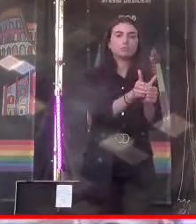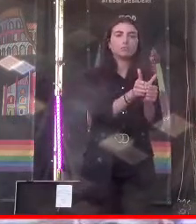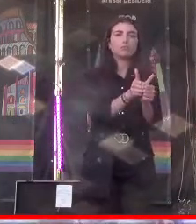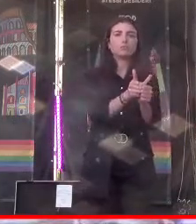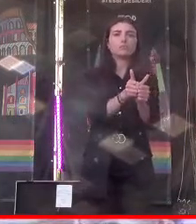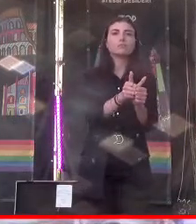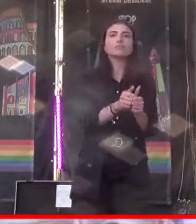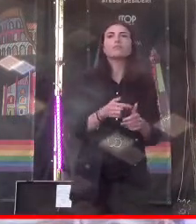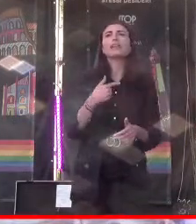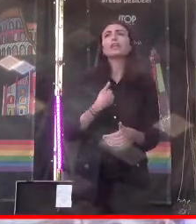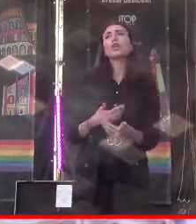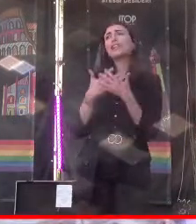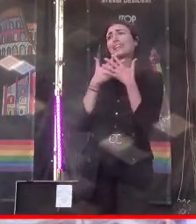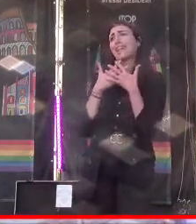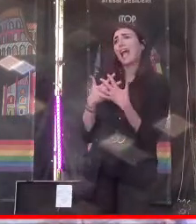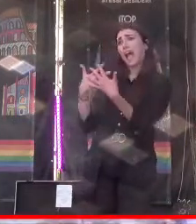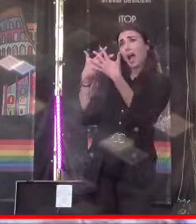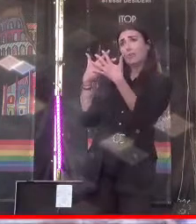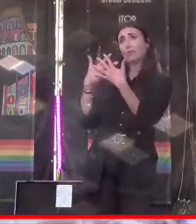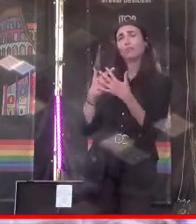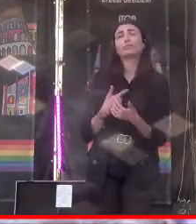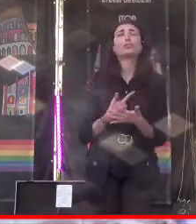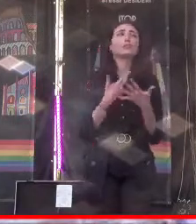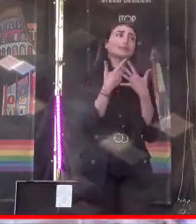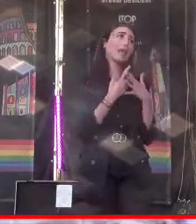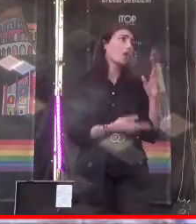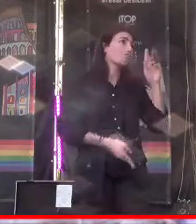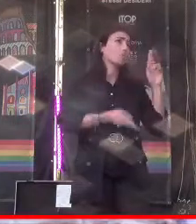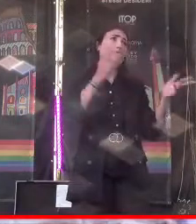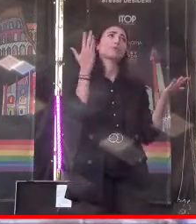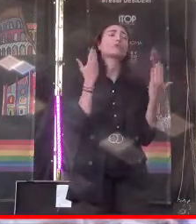Lei mi ama, ma non sapete quanto posso amarla io.